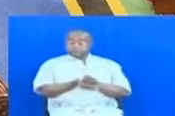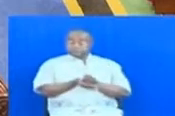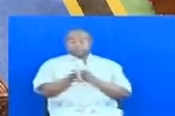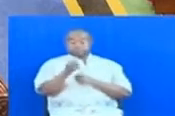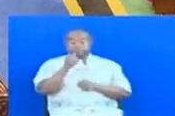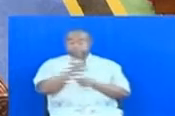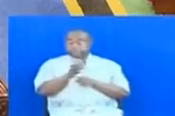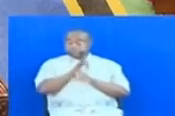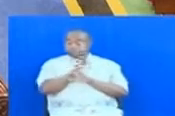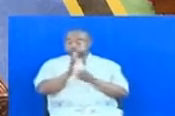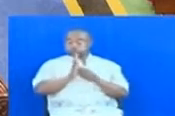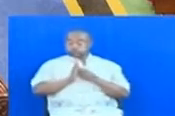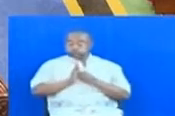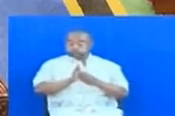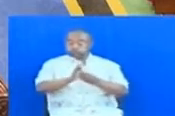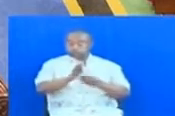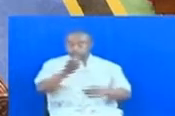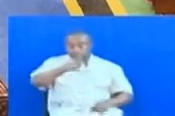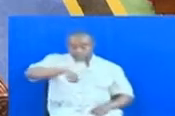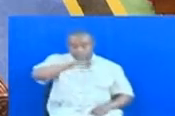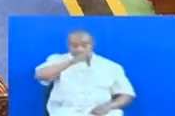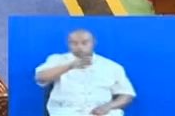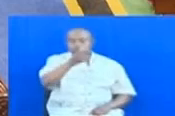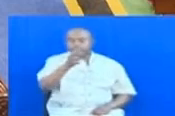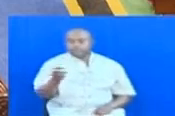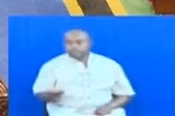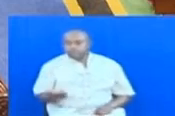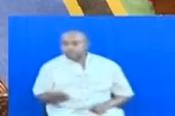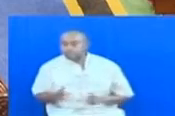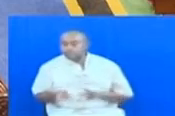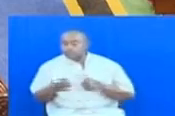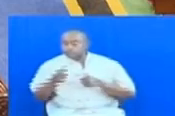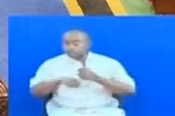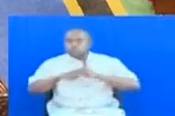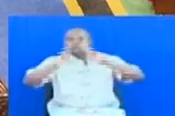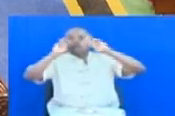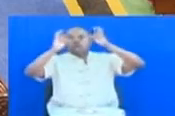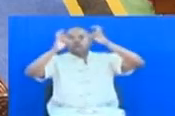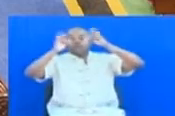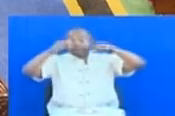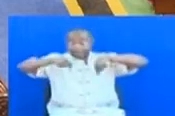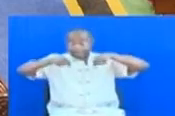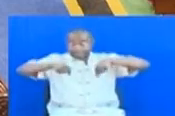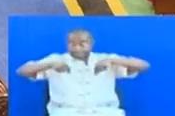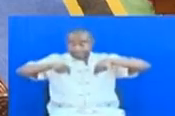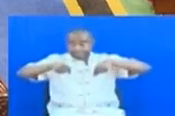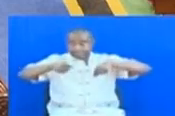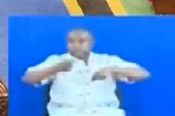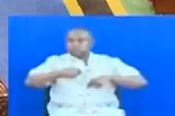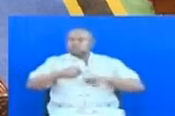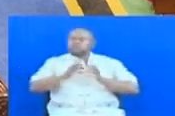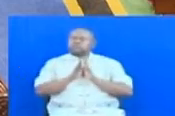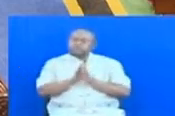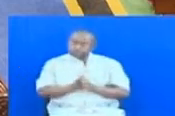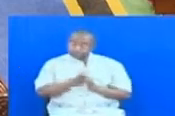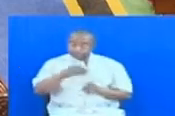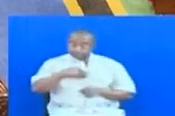Tanzania. Lakini kwa muktadha wa ajenda hii ya leo, naomba nimshukuru sana,